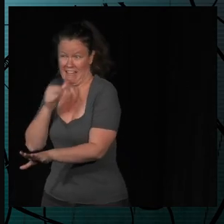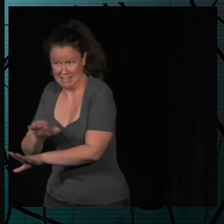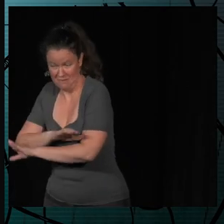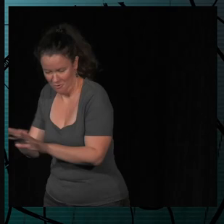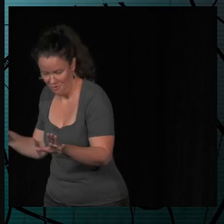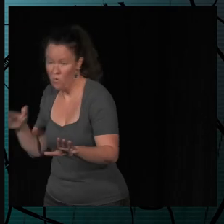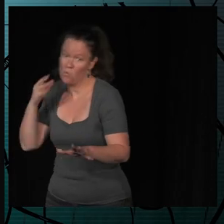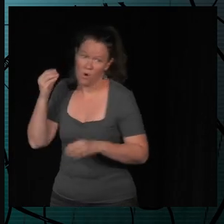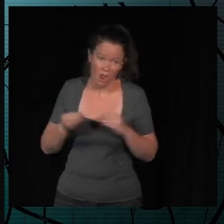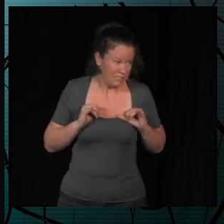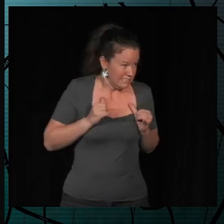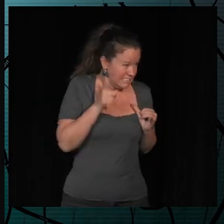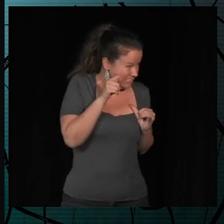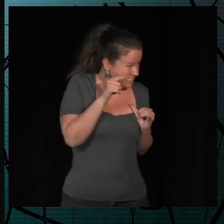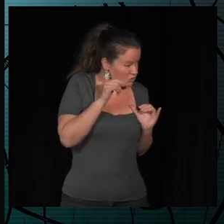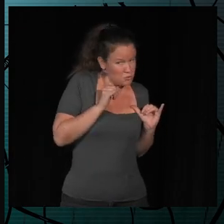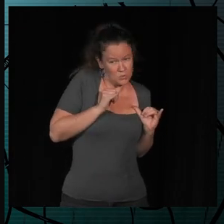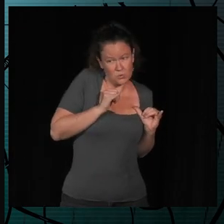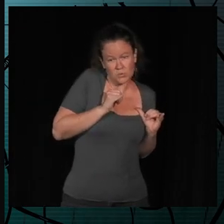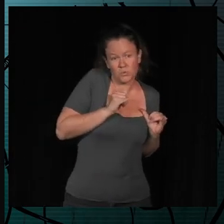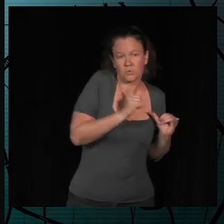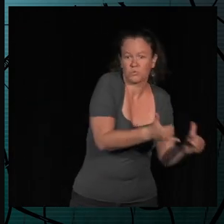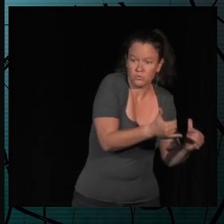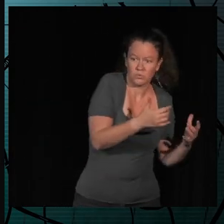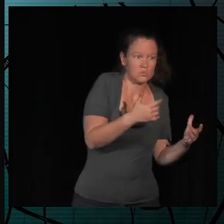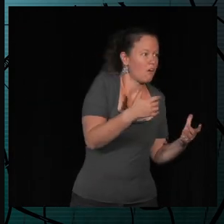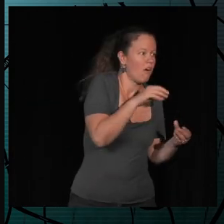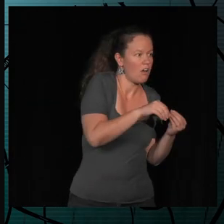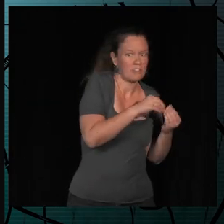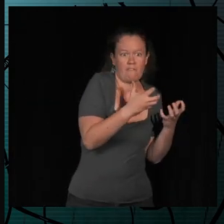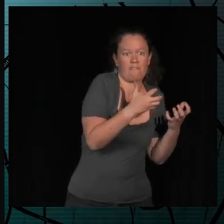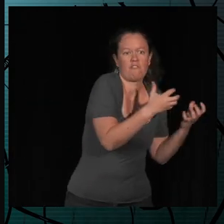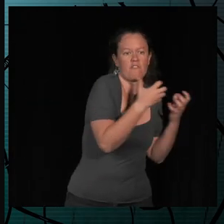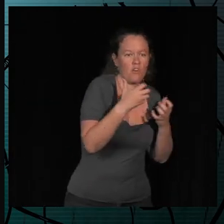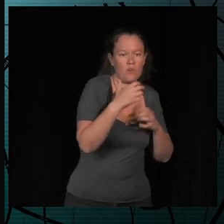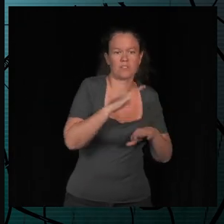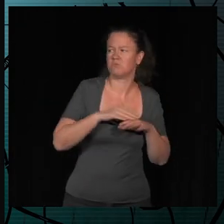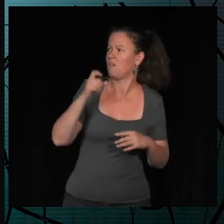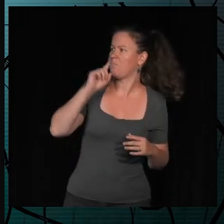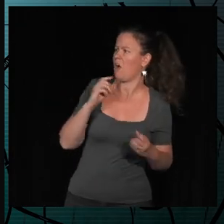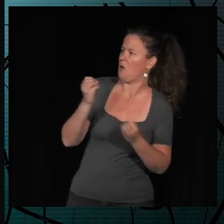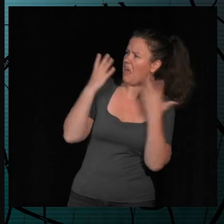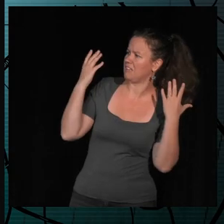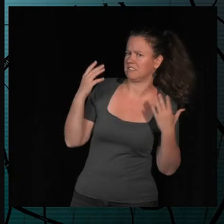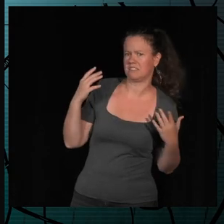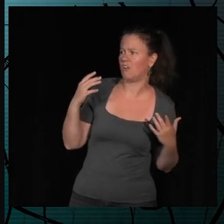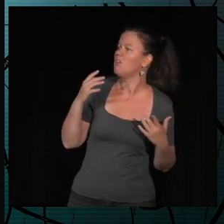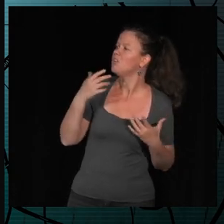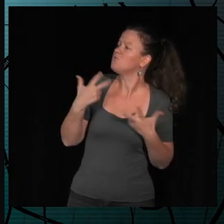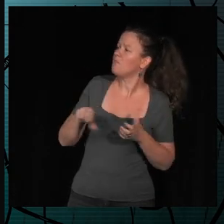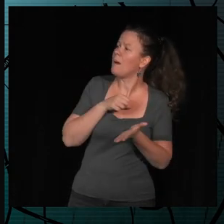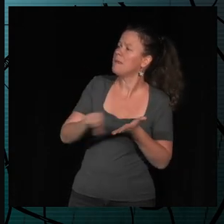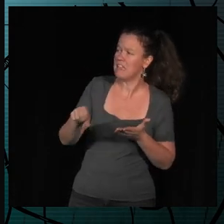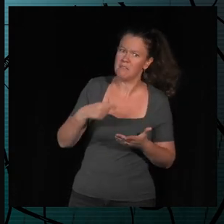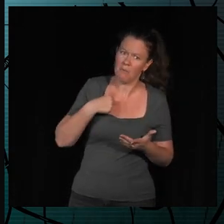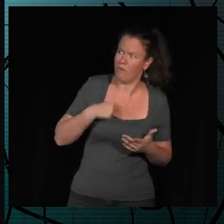jouer jouer jouer jouer et là bien sûr l'adolescent va dire ah c'est à cause de mes parents qui m'empêche de jouer suffisamment donc bah tu as qu' me donnerner de l'argent puisque j'ai pas eu